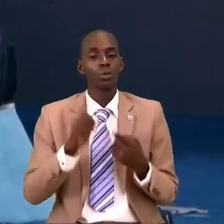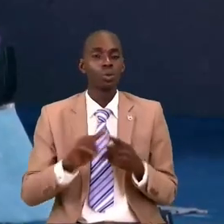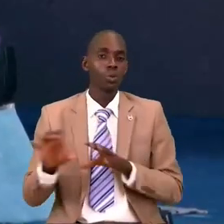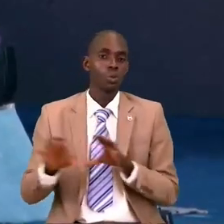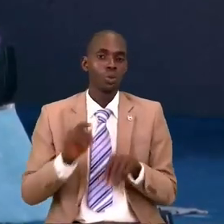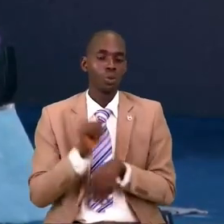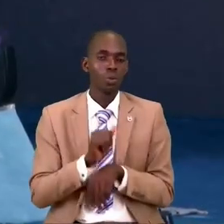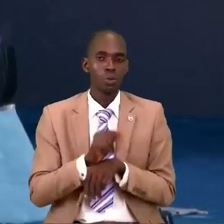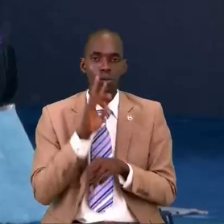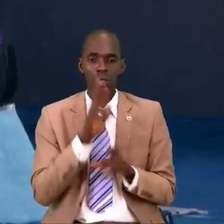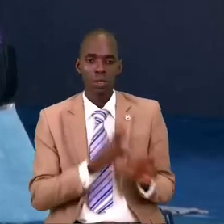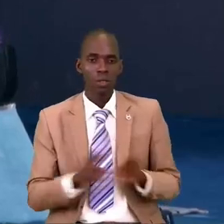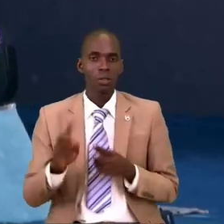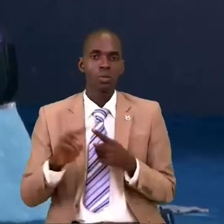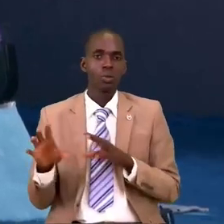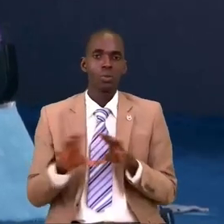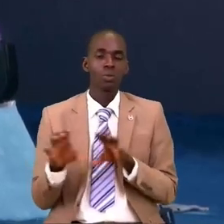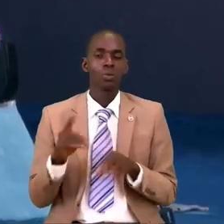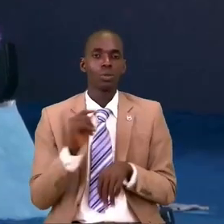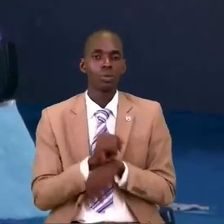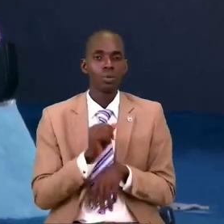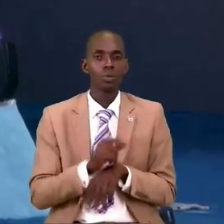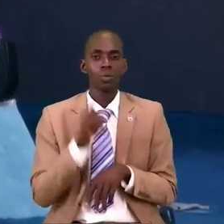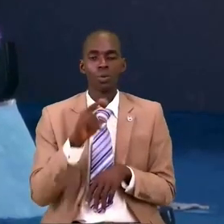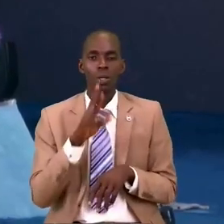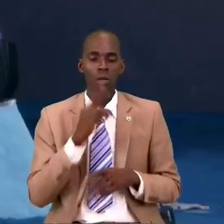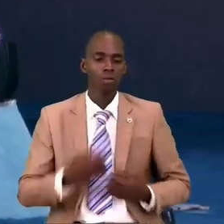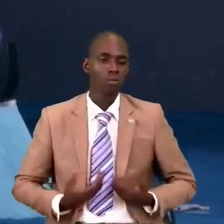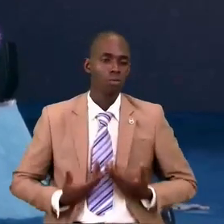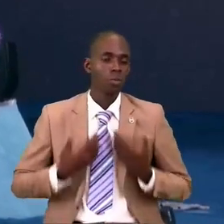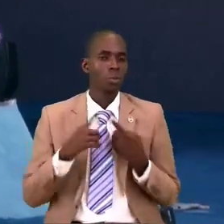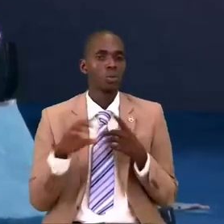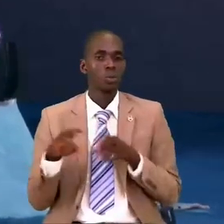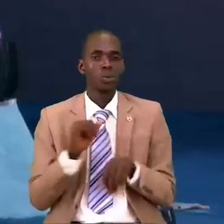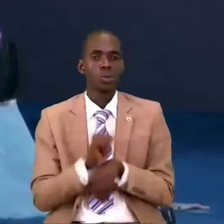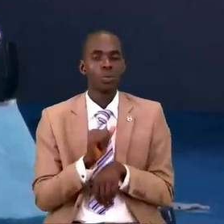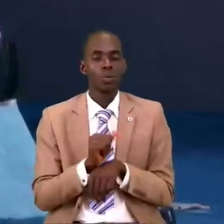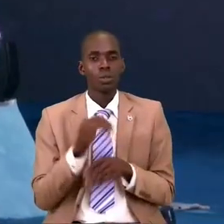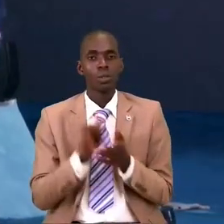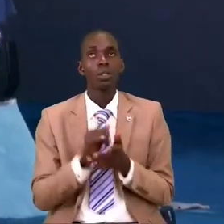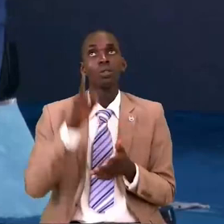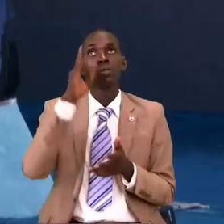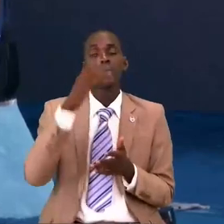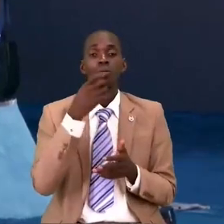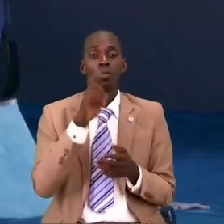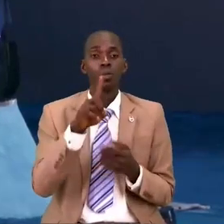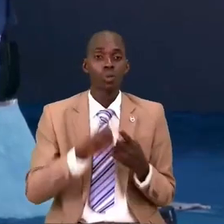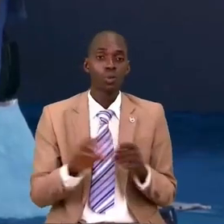que le Seigneur t'a commandé de faire, tu seras le favori de Dieu, le favori du